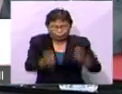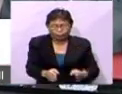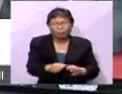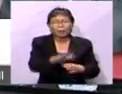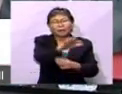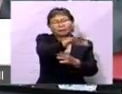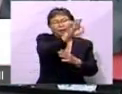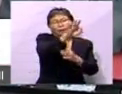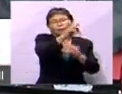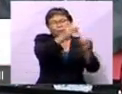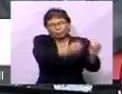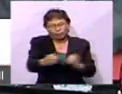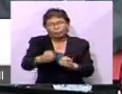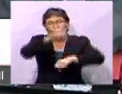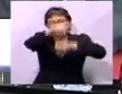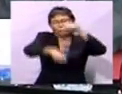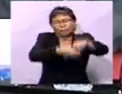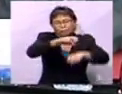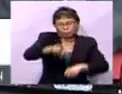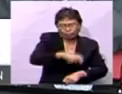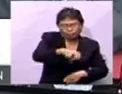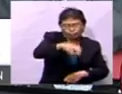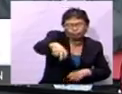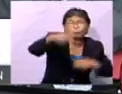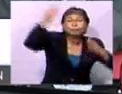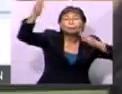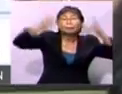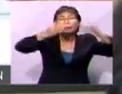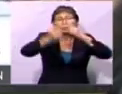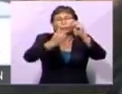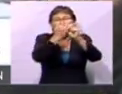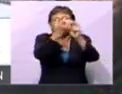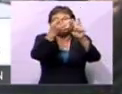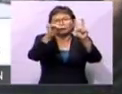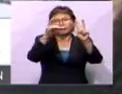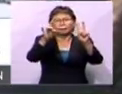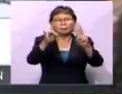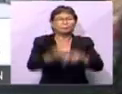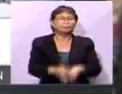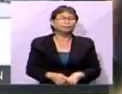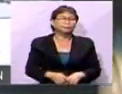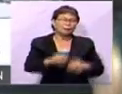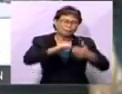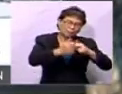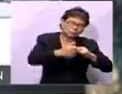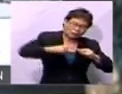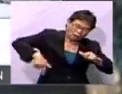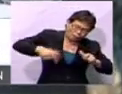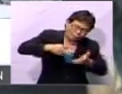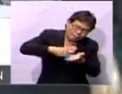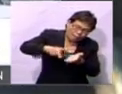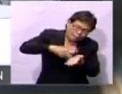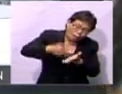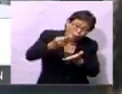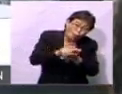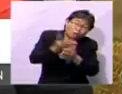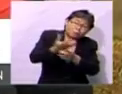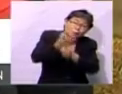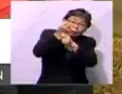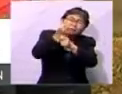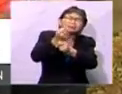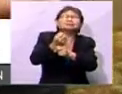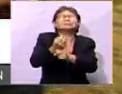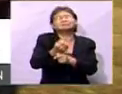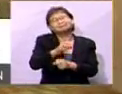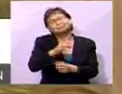selaku penganjur kejohanan Basikal Jelajah Malaysia 2018. Isu kelewatan pembayaran wang kemenangan bukannya